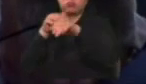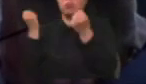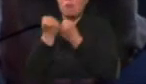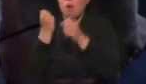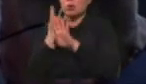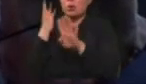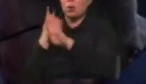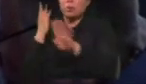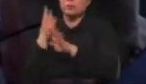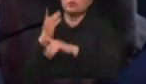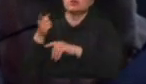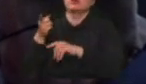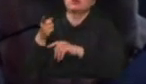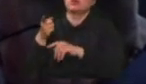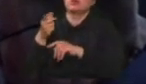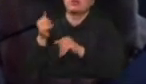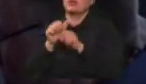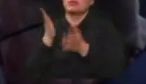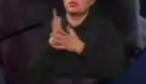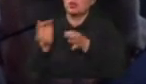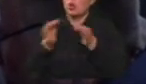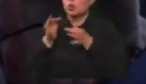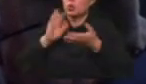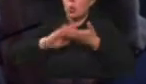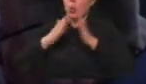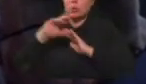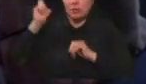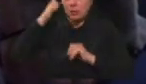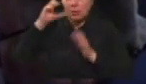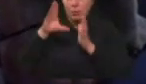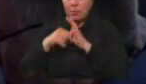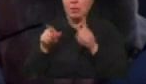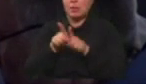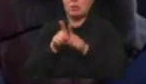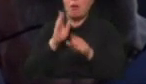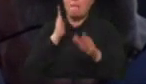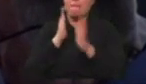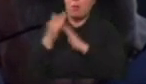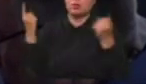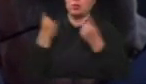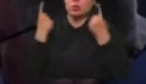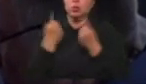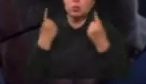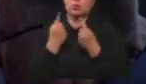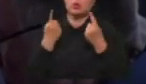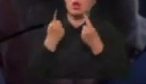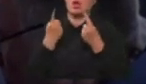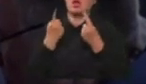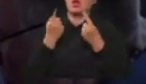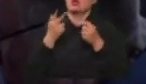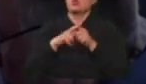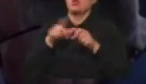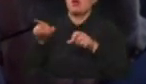i niekoniecznie świadczy o tym tylko historyczny układ centrum miasta, ale też po prostu sytuacja, która